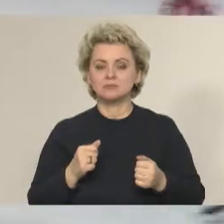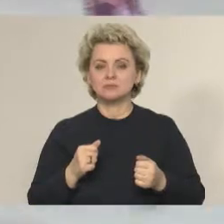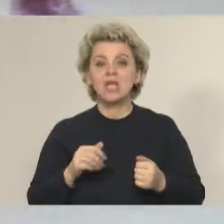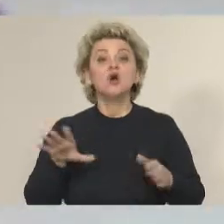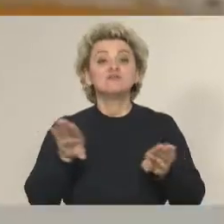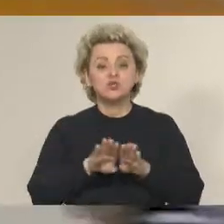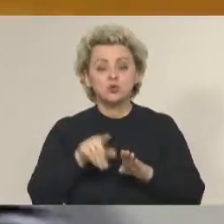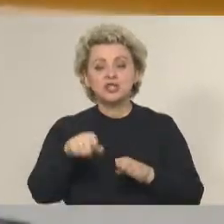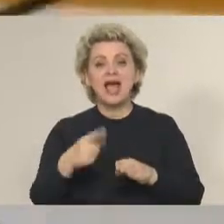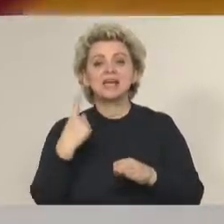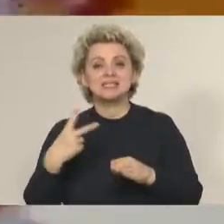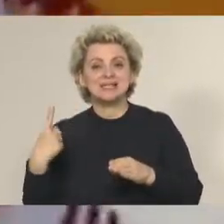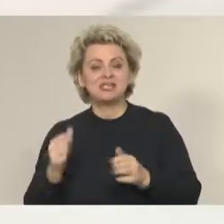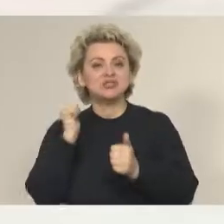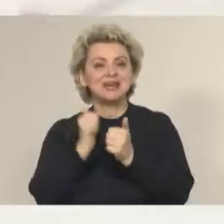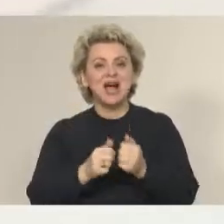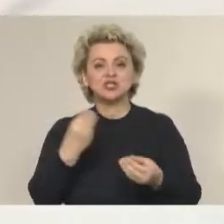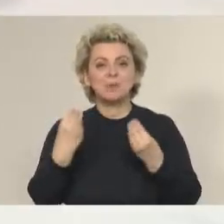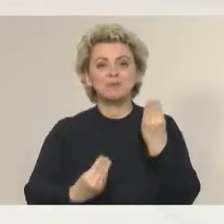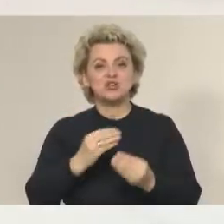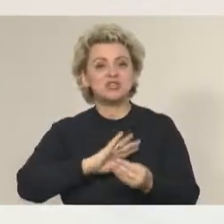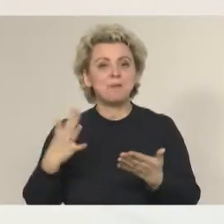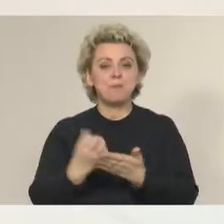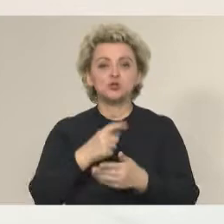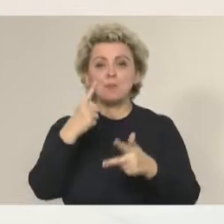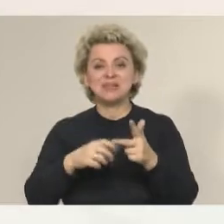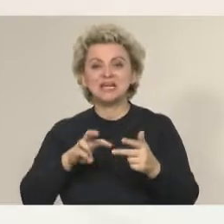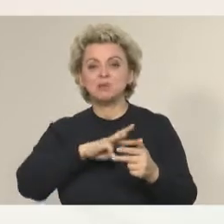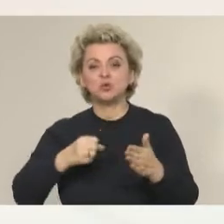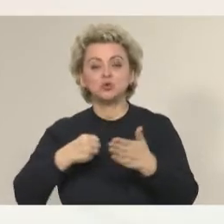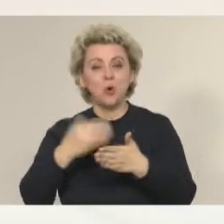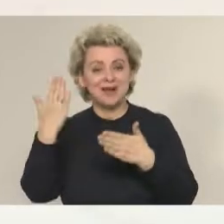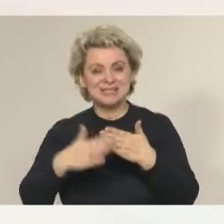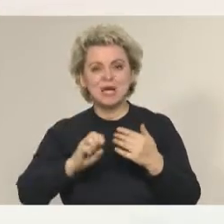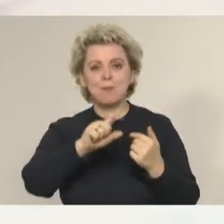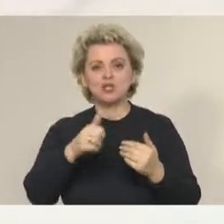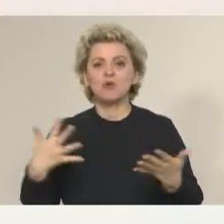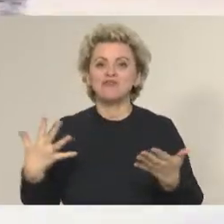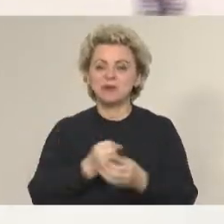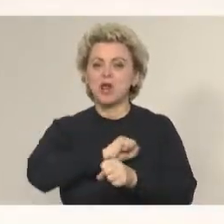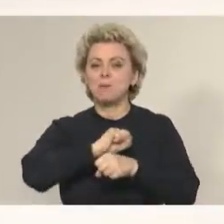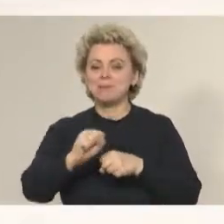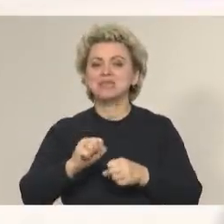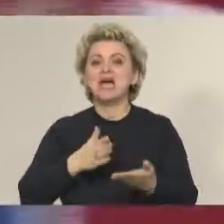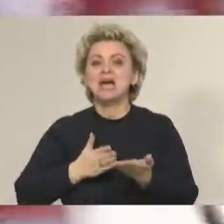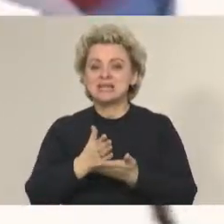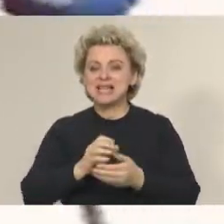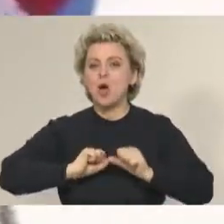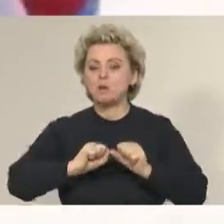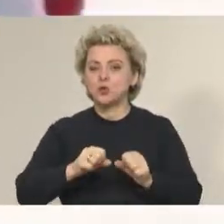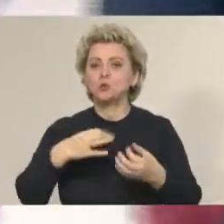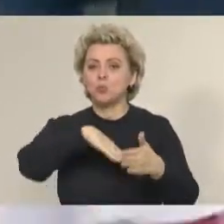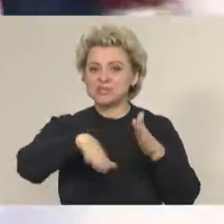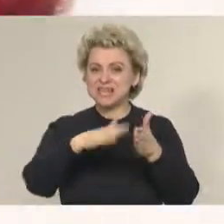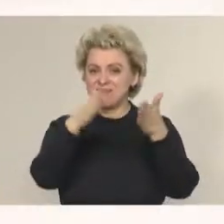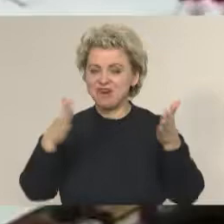И все же по 1-1 в каждом периоде не вышло. За полторы минуты до финальной сирены Мордовия вырвала победу, раскатав оборону до пустых